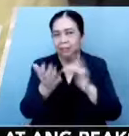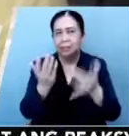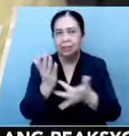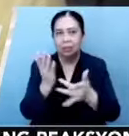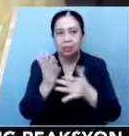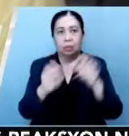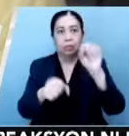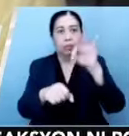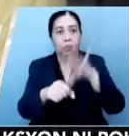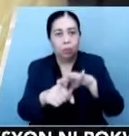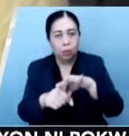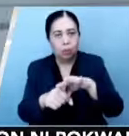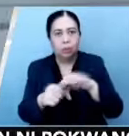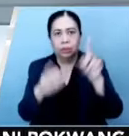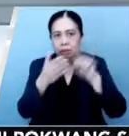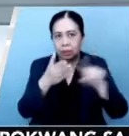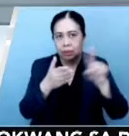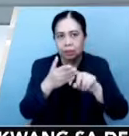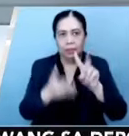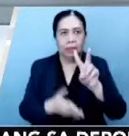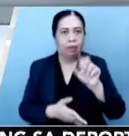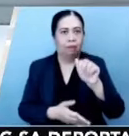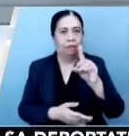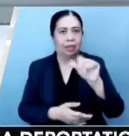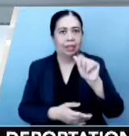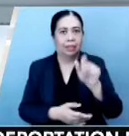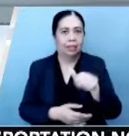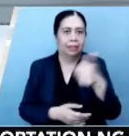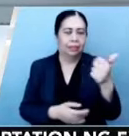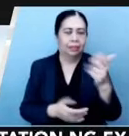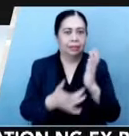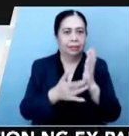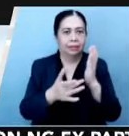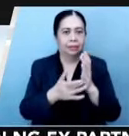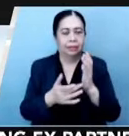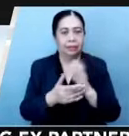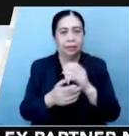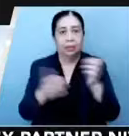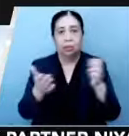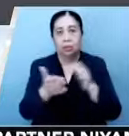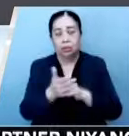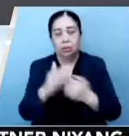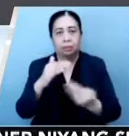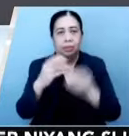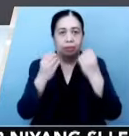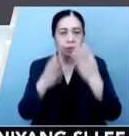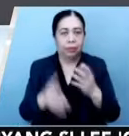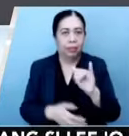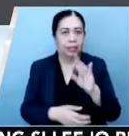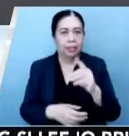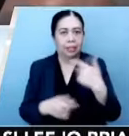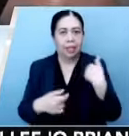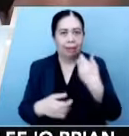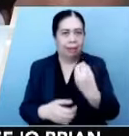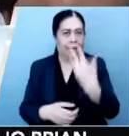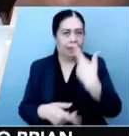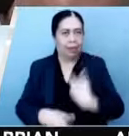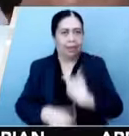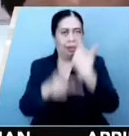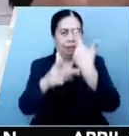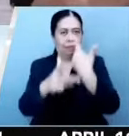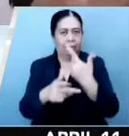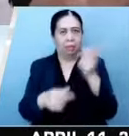at mag-validate dun sa ibang gadgets. Sa enrollment, maliban sa basic information at ID, may live selfie. Panabla raw yan sa